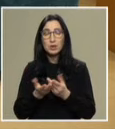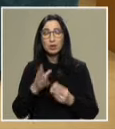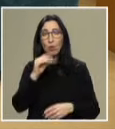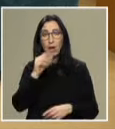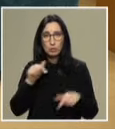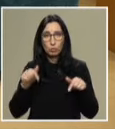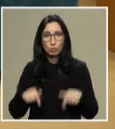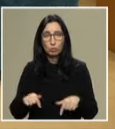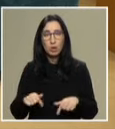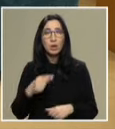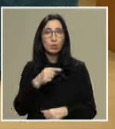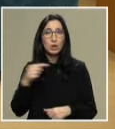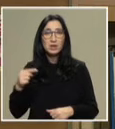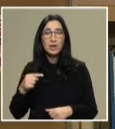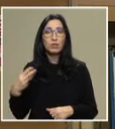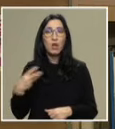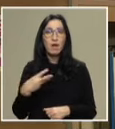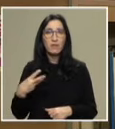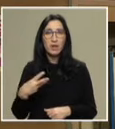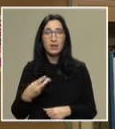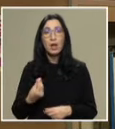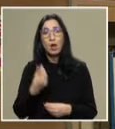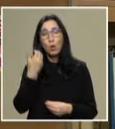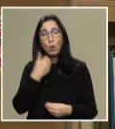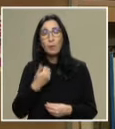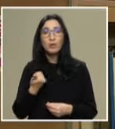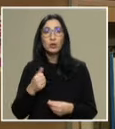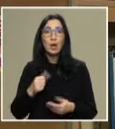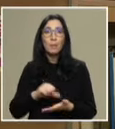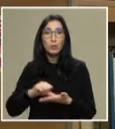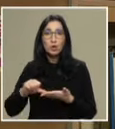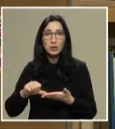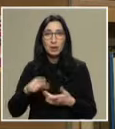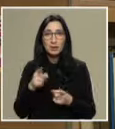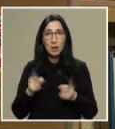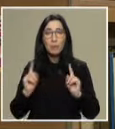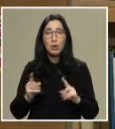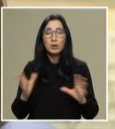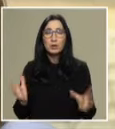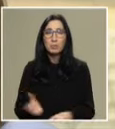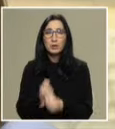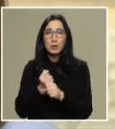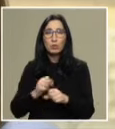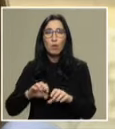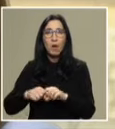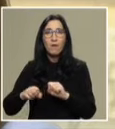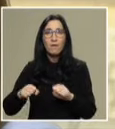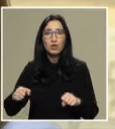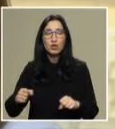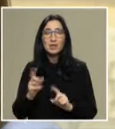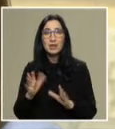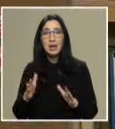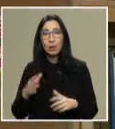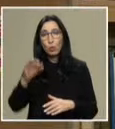за отрицателният им ефект. Обаче хубаво е и да подчертаем, че те могат да са спасителното въже за някои